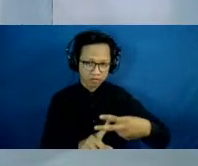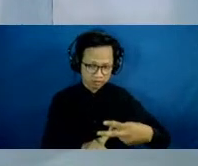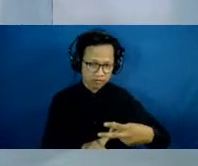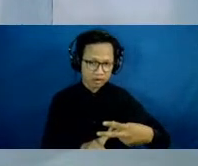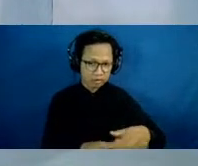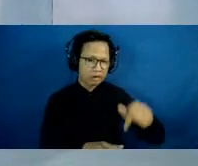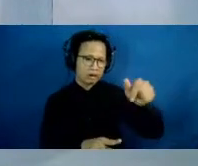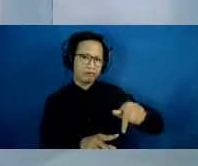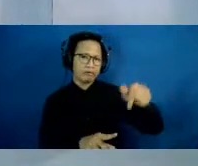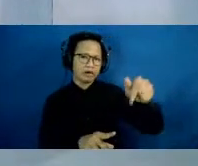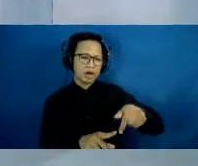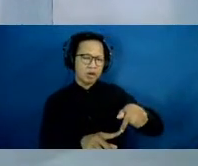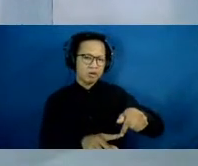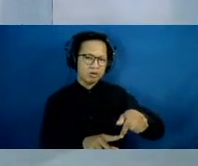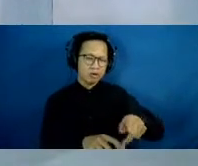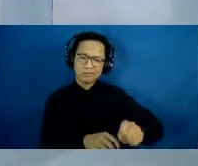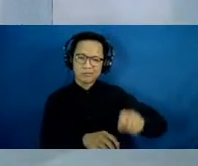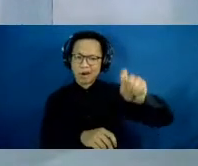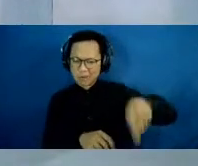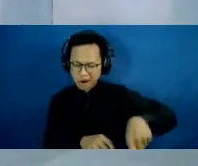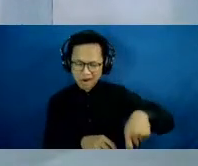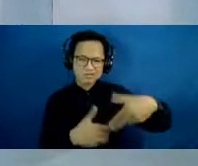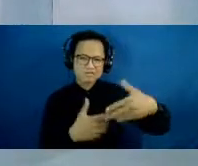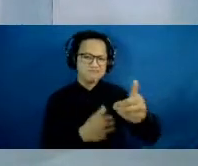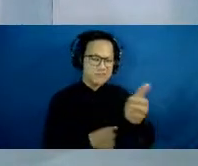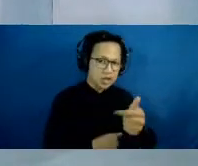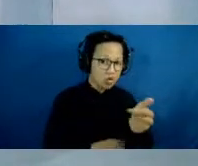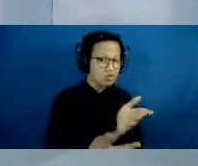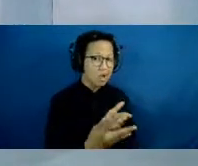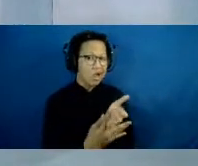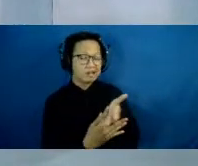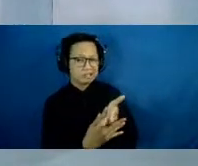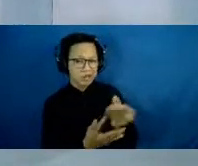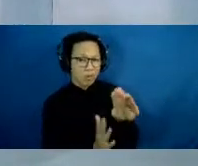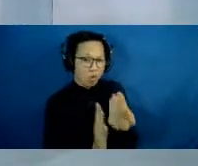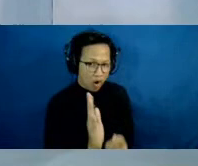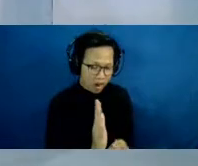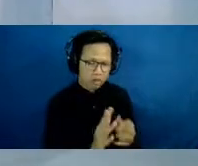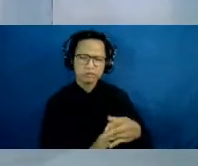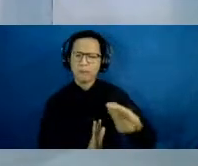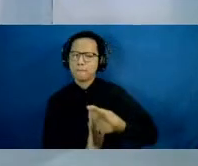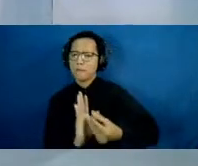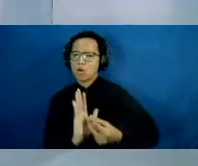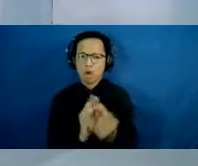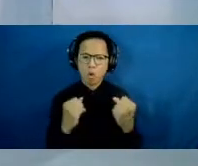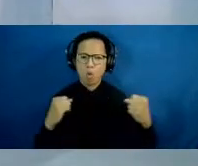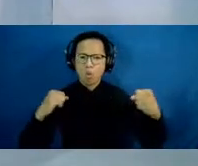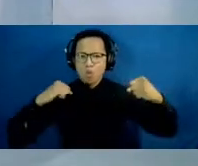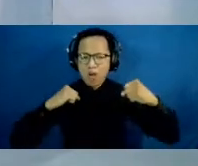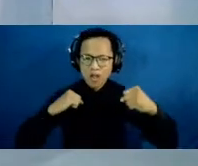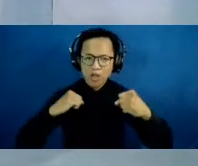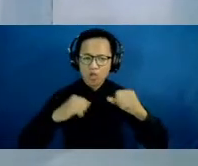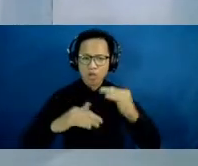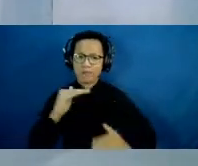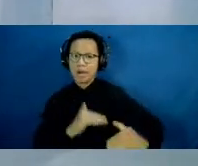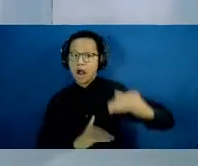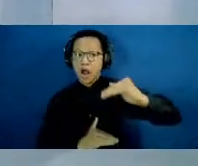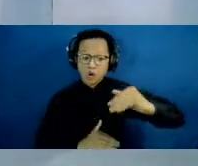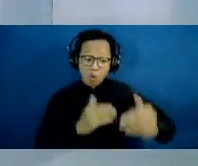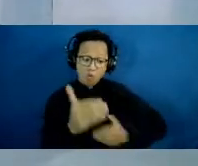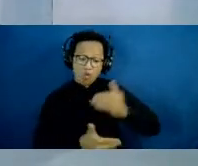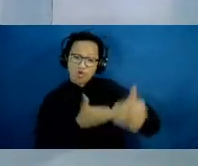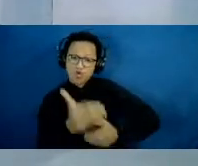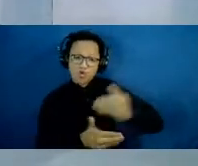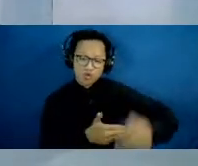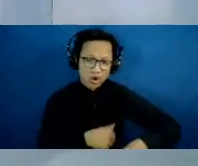juga bisa digunakan oleh para pelaku usaha mengakses agar lebih memperkuat permodalan untuk meningkatkan produksi dari usahanya